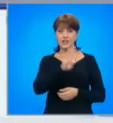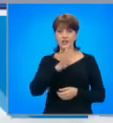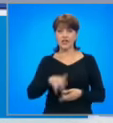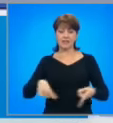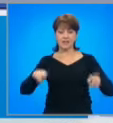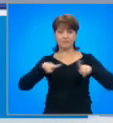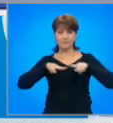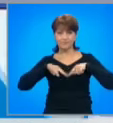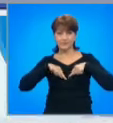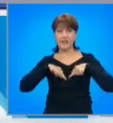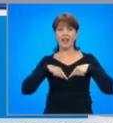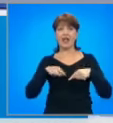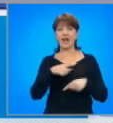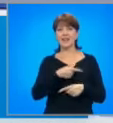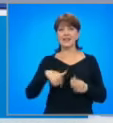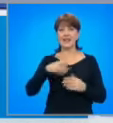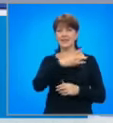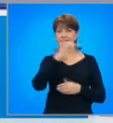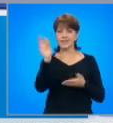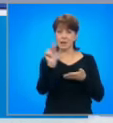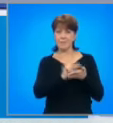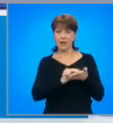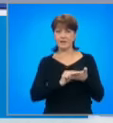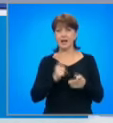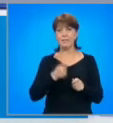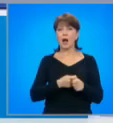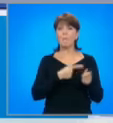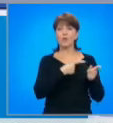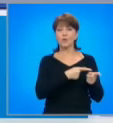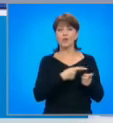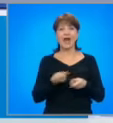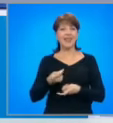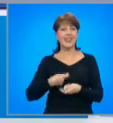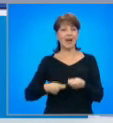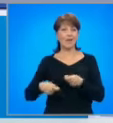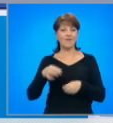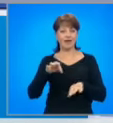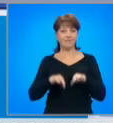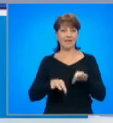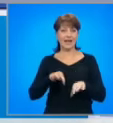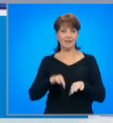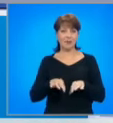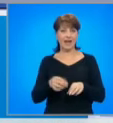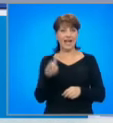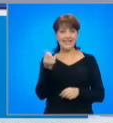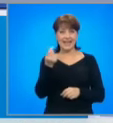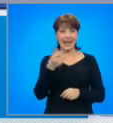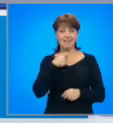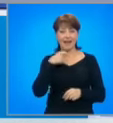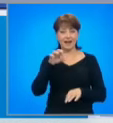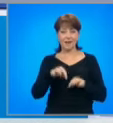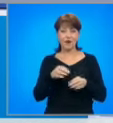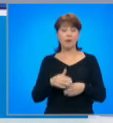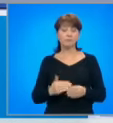44 досъдебни производства и над 300 преписки е образувала прокуратурата за търговия с гласове. А цената на глас продължава да